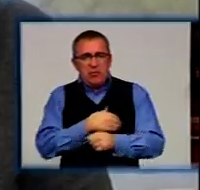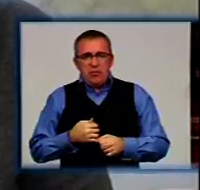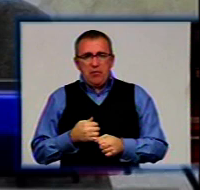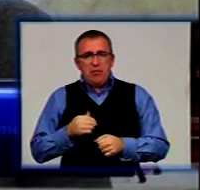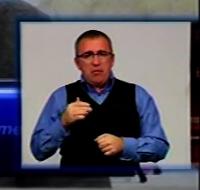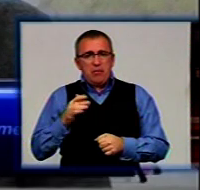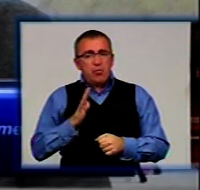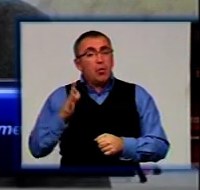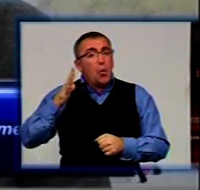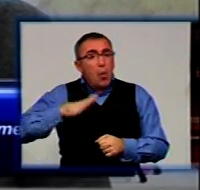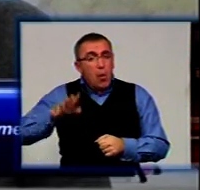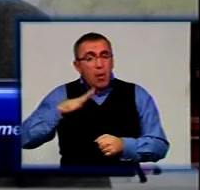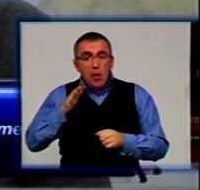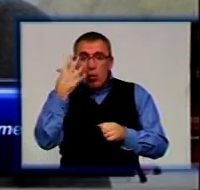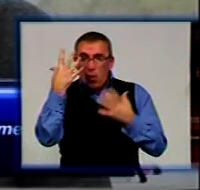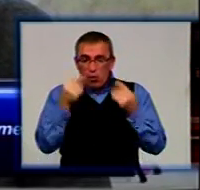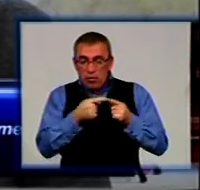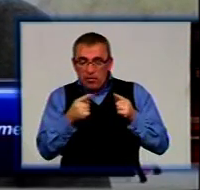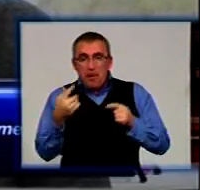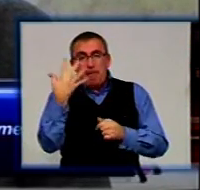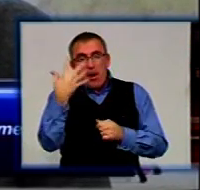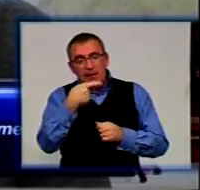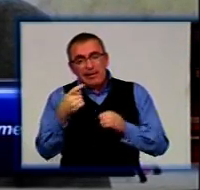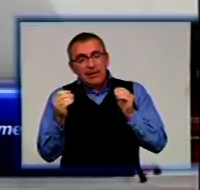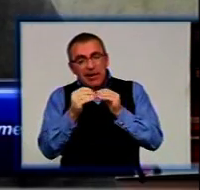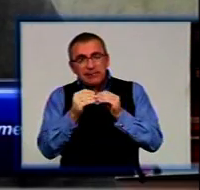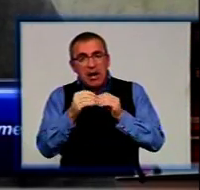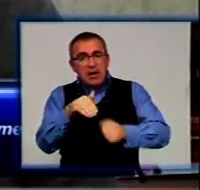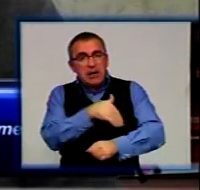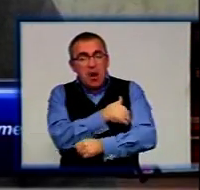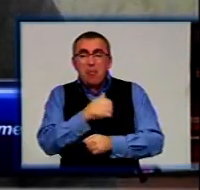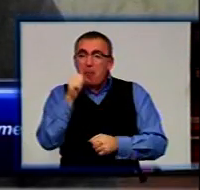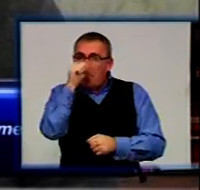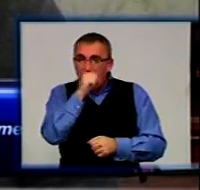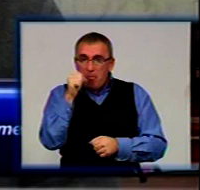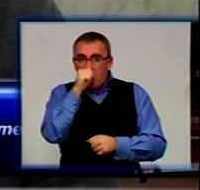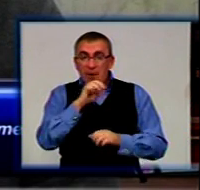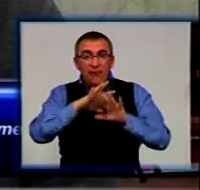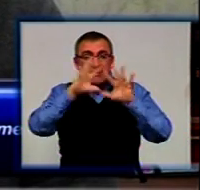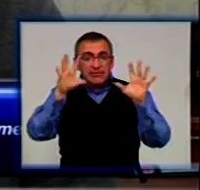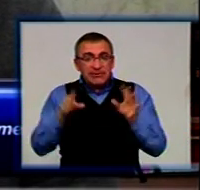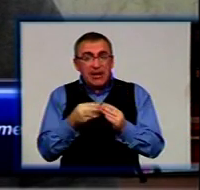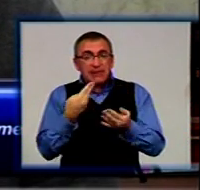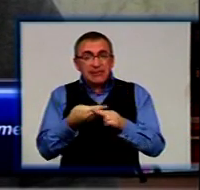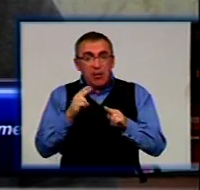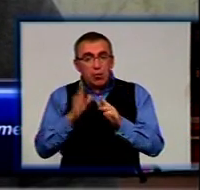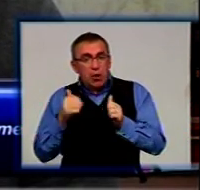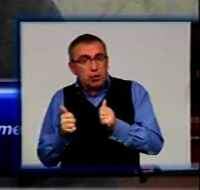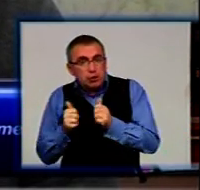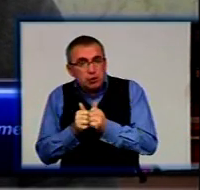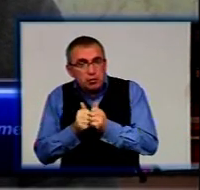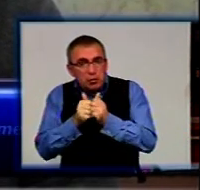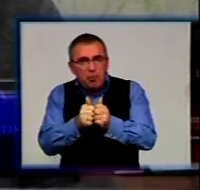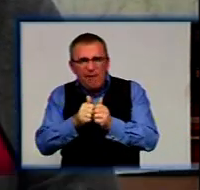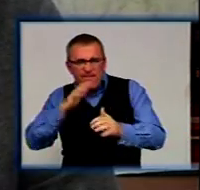Будемо очікувати протягом доби 5-10 градусів морозу. Проте це все це буде супроводжуватися